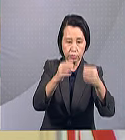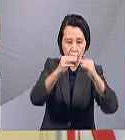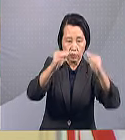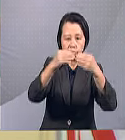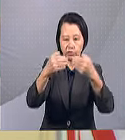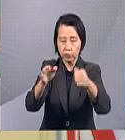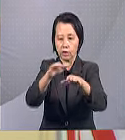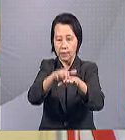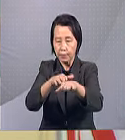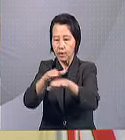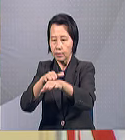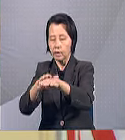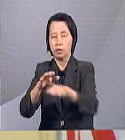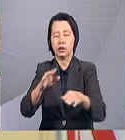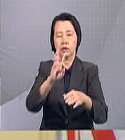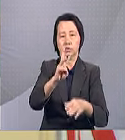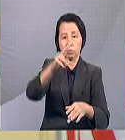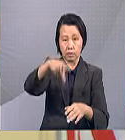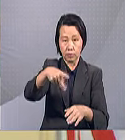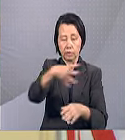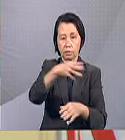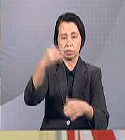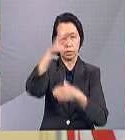dan surau di wilayah